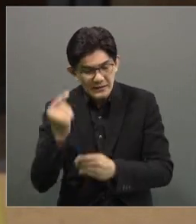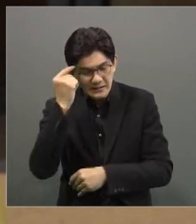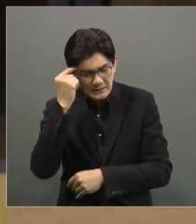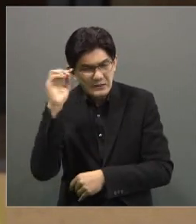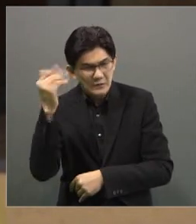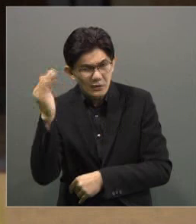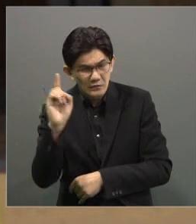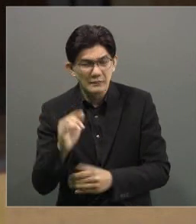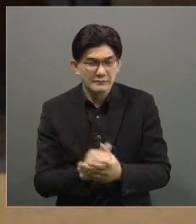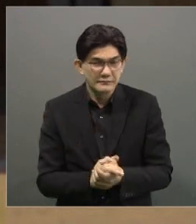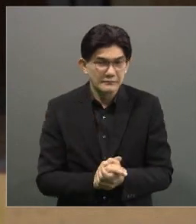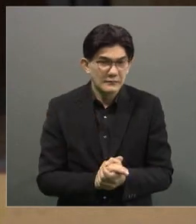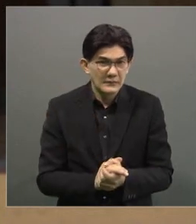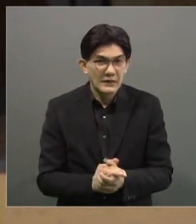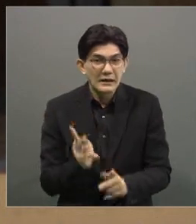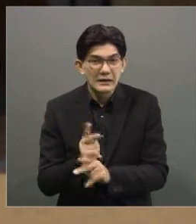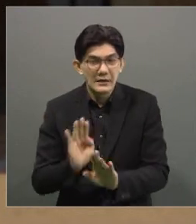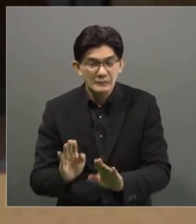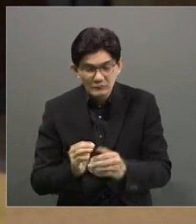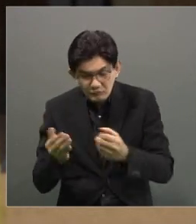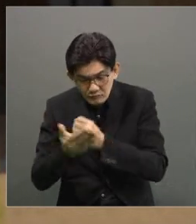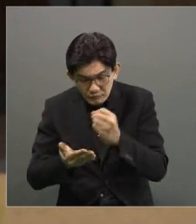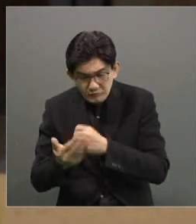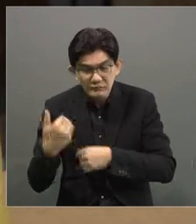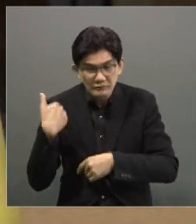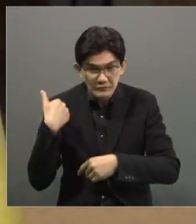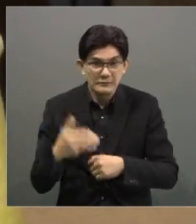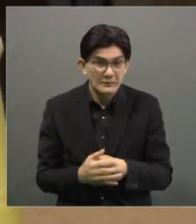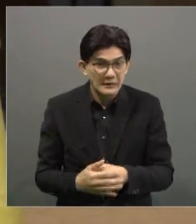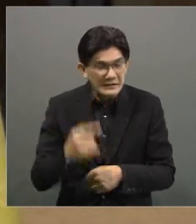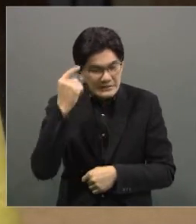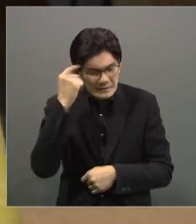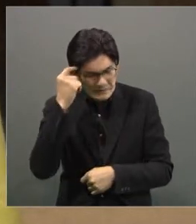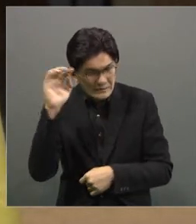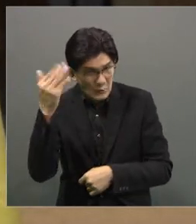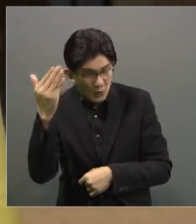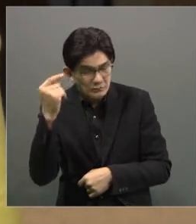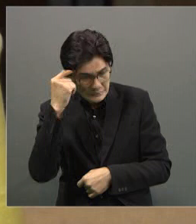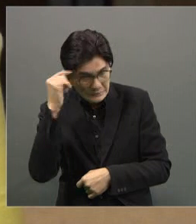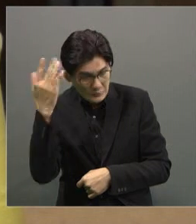านไว้ว่ามีไว้เพื่อเสพสันนิแค่สันนิษฐานนะครับ